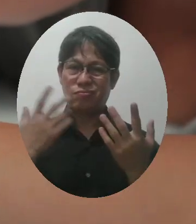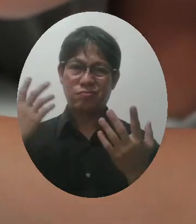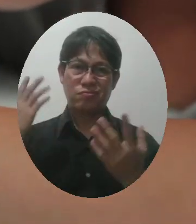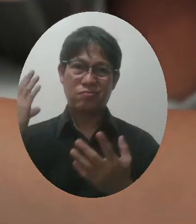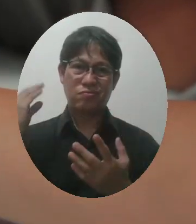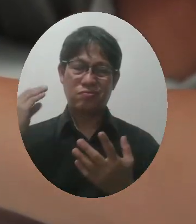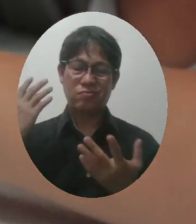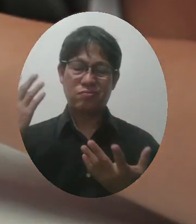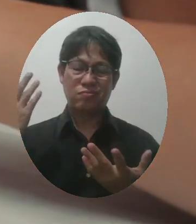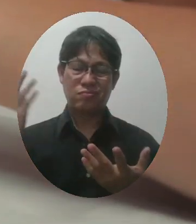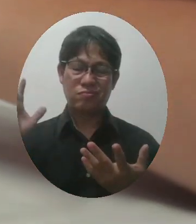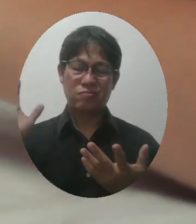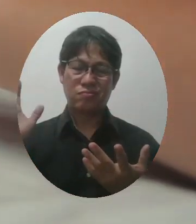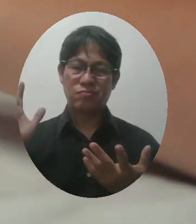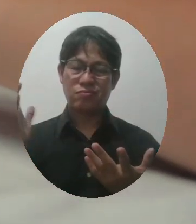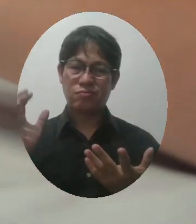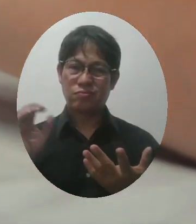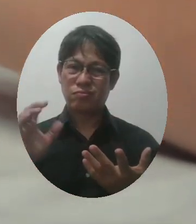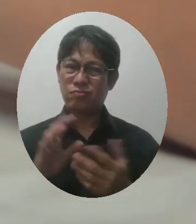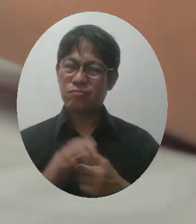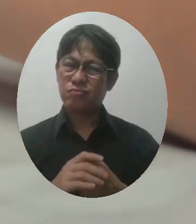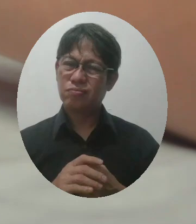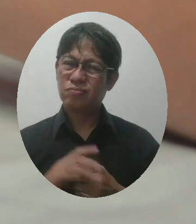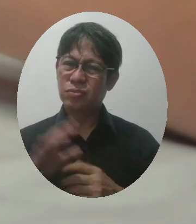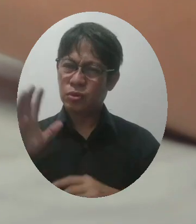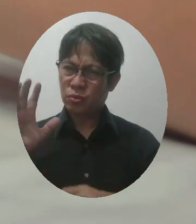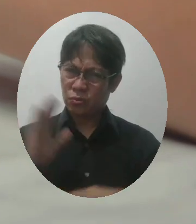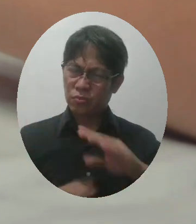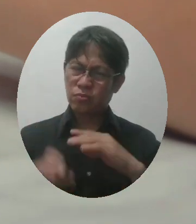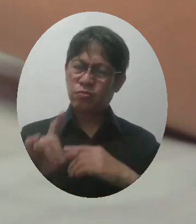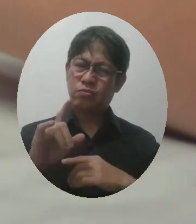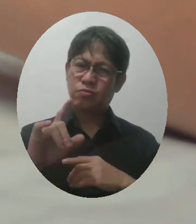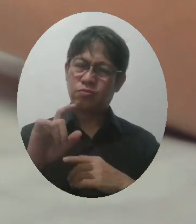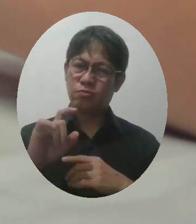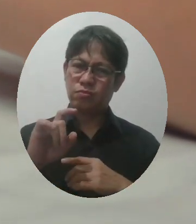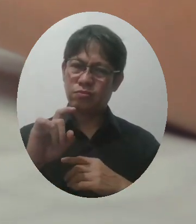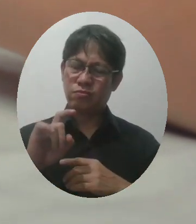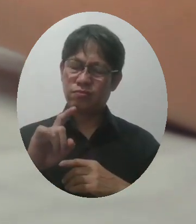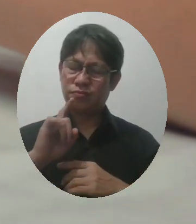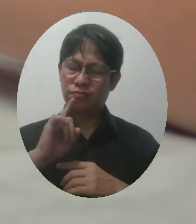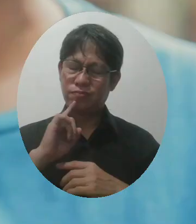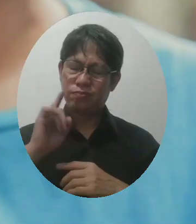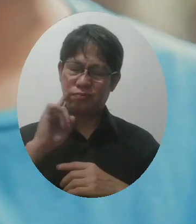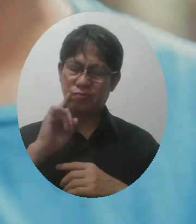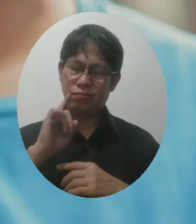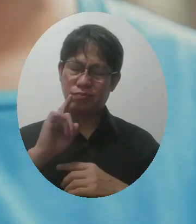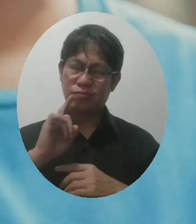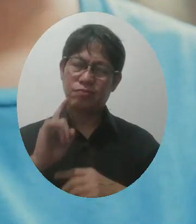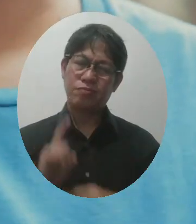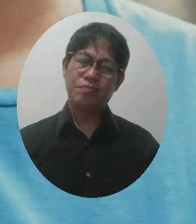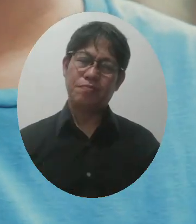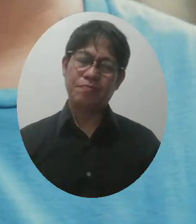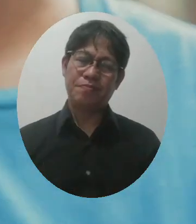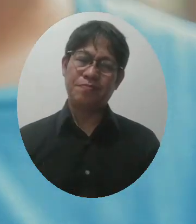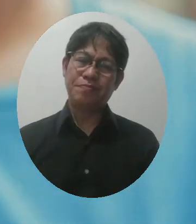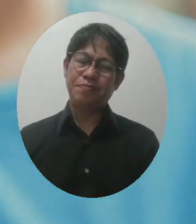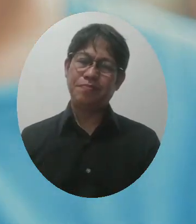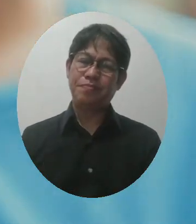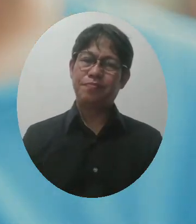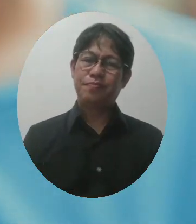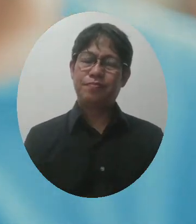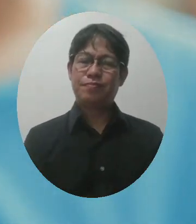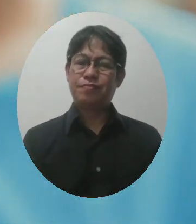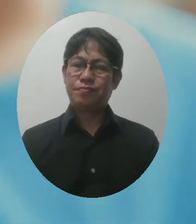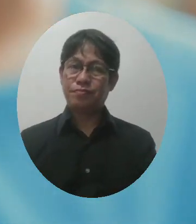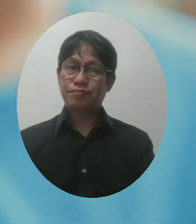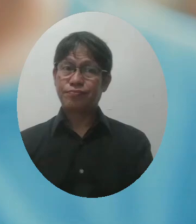Bale, since birth po siya na diagnose na meron siyang ganong karamdaman. Kunwari po, pag tinatawag po namin siya, hindi